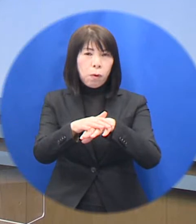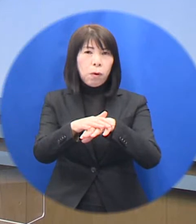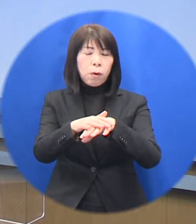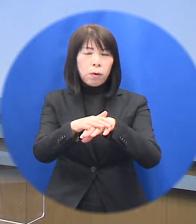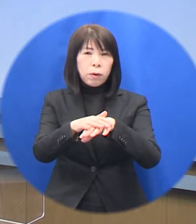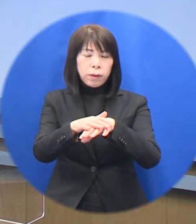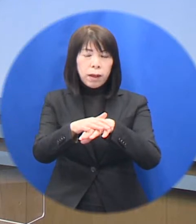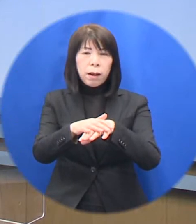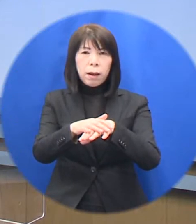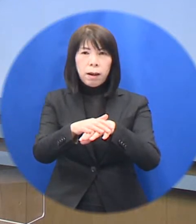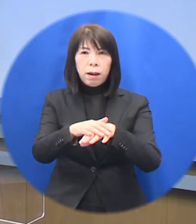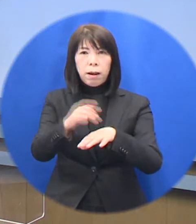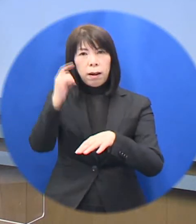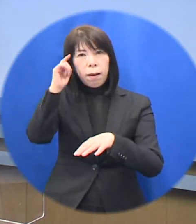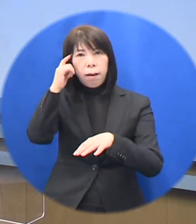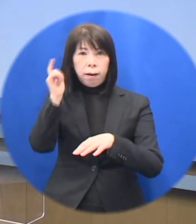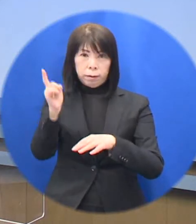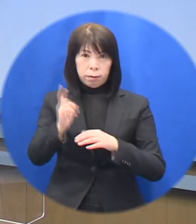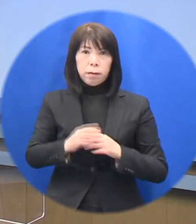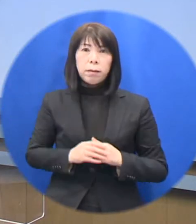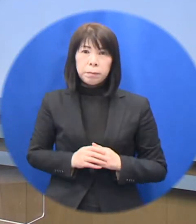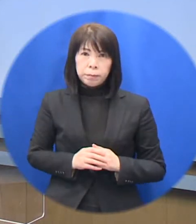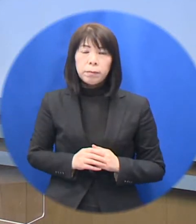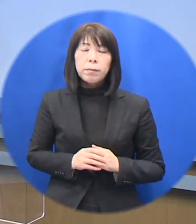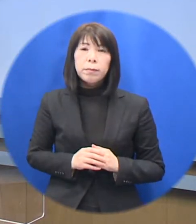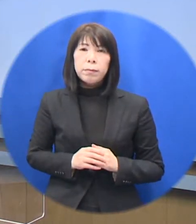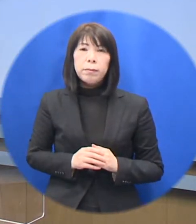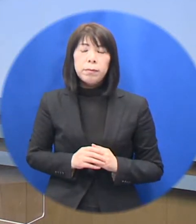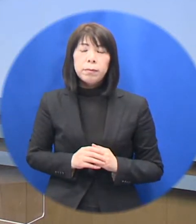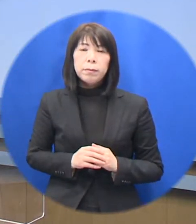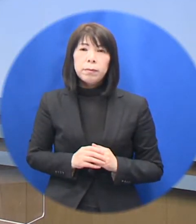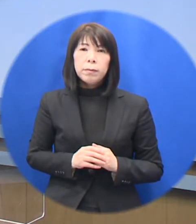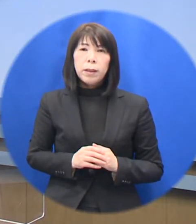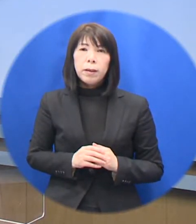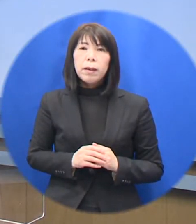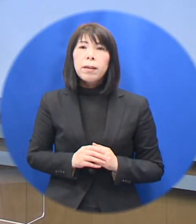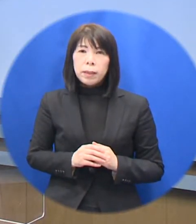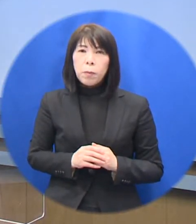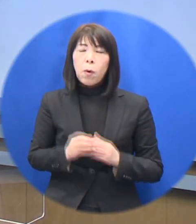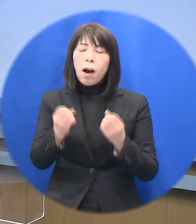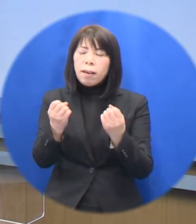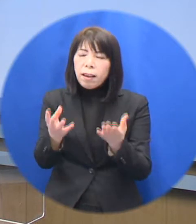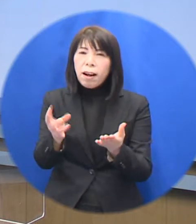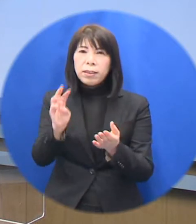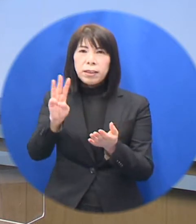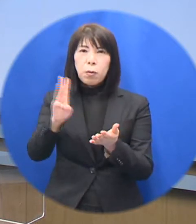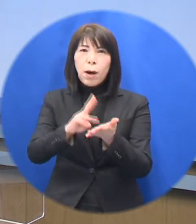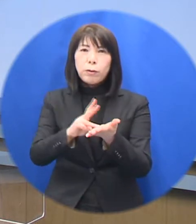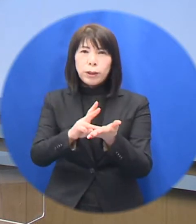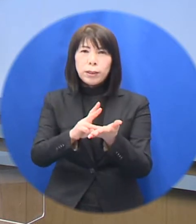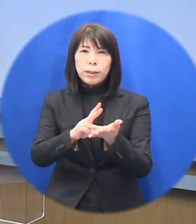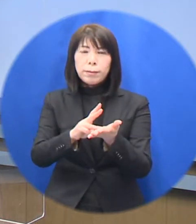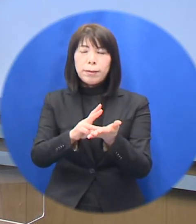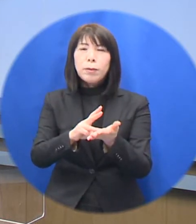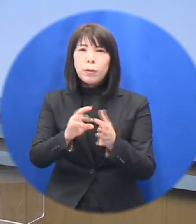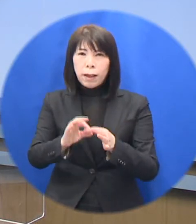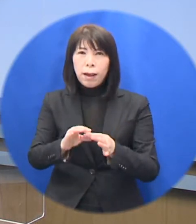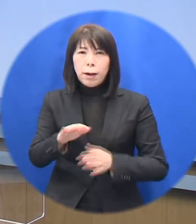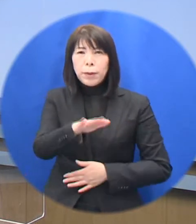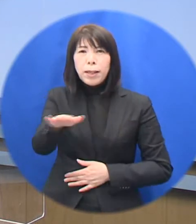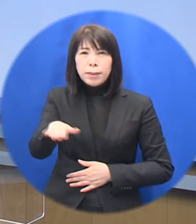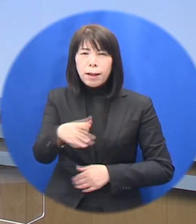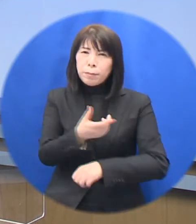ですね、一斉に打っていただくというのを想定してたわけですけども、まあ、非常に新しいワクチンなので、まあ、皆さん不安ですよね。